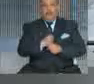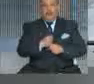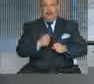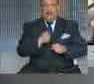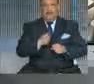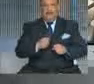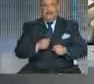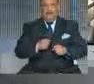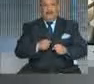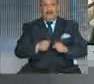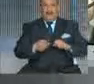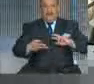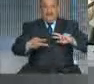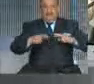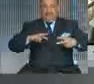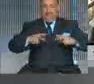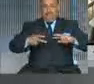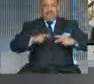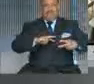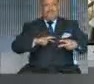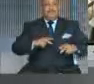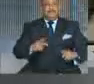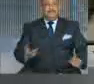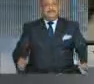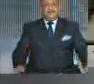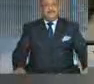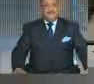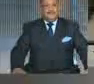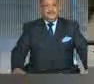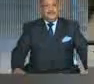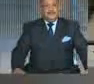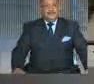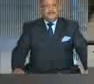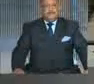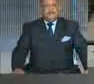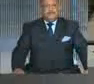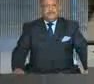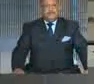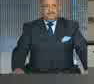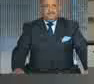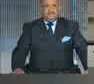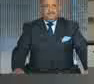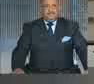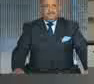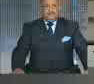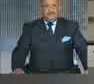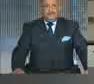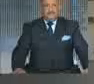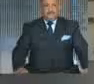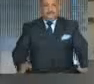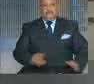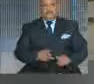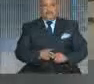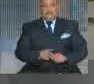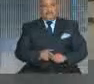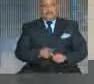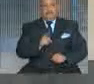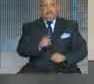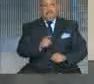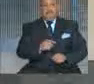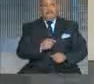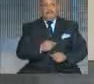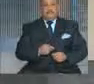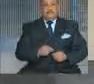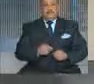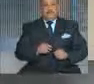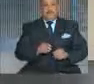ضرورة لمجلة المحاسبات العمومية بما يمكن من تفادي أي شبهة للتلاعب، أما النظام الأساسي فهو شأن وطني تنظر فيه